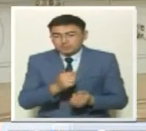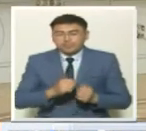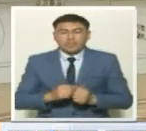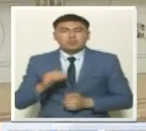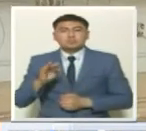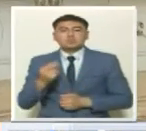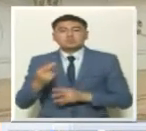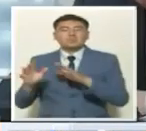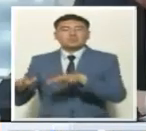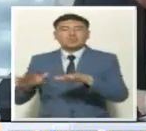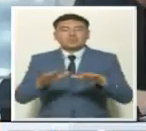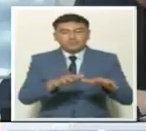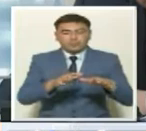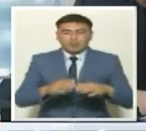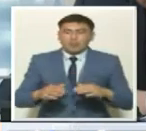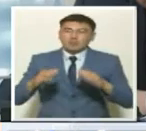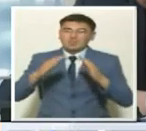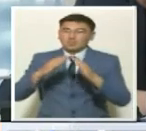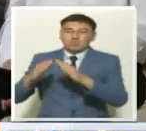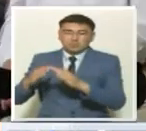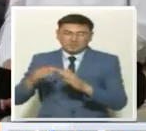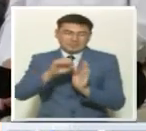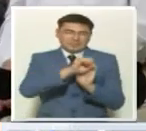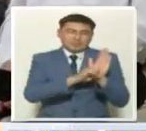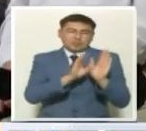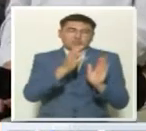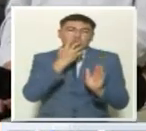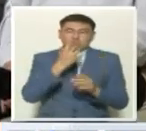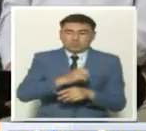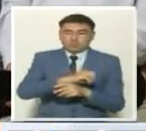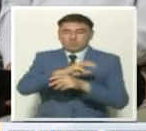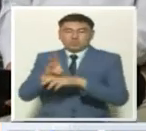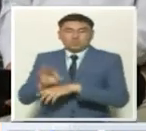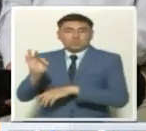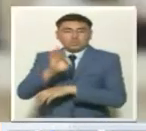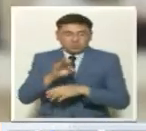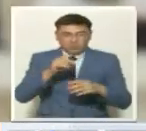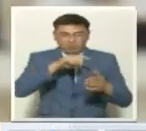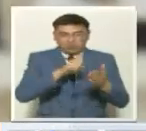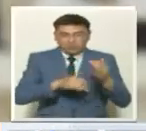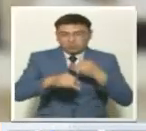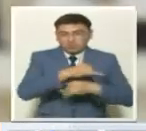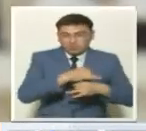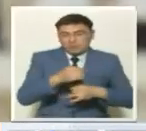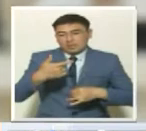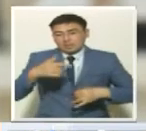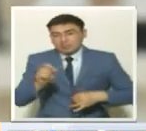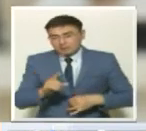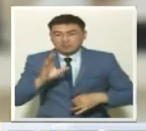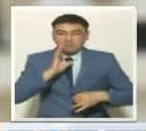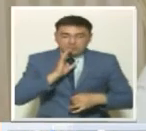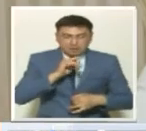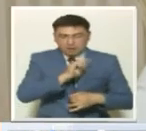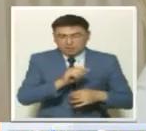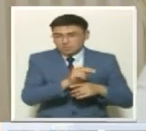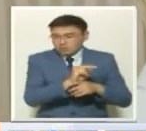әлеуметтік нысандарды тұрғын үйлерді жылыту маусымына дайындау жұмыстары талқыланды. Биыл жылу, электр, газ және су желілері мен кәріз желілерін